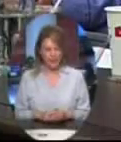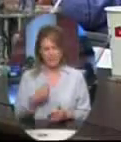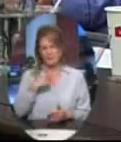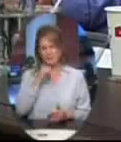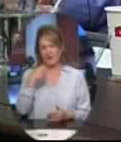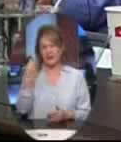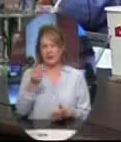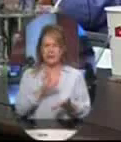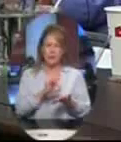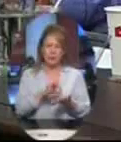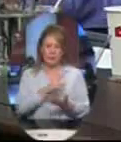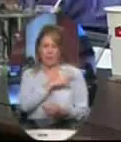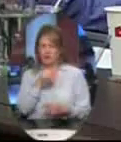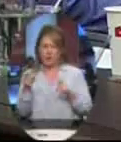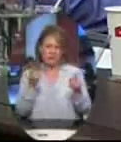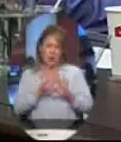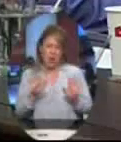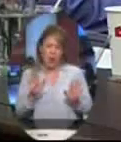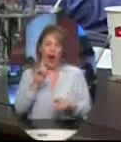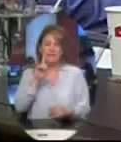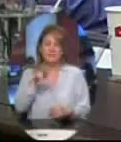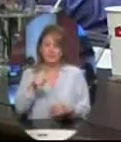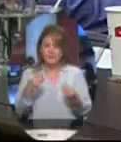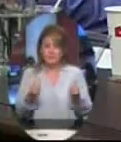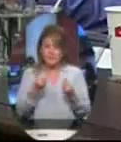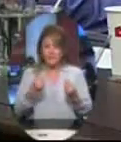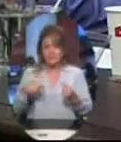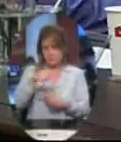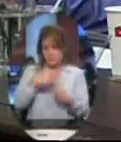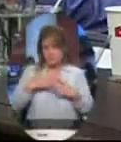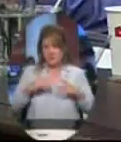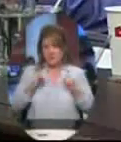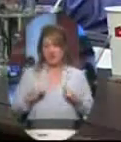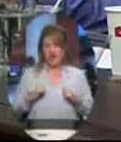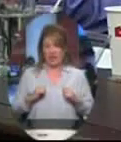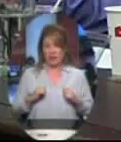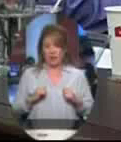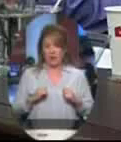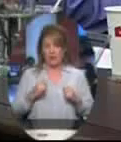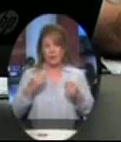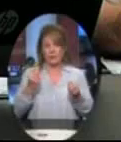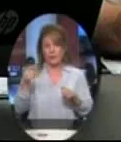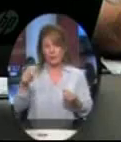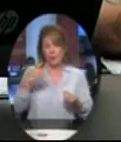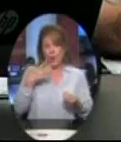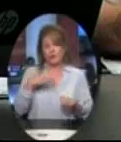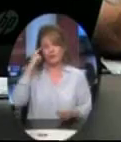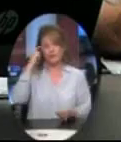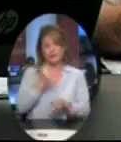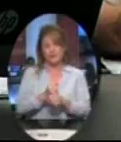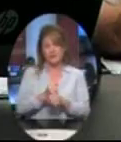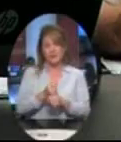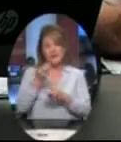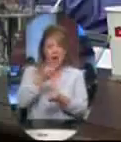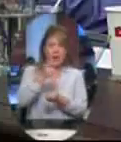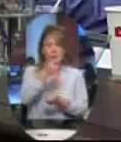אחר. יש פה עניין שאנחנו רוצים שקט, ומישהו רוצה את הנוכחות שלו ולהכריח את האחרים לשמוע